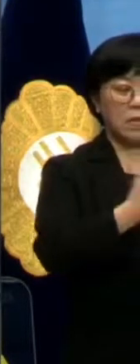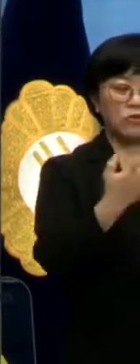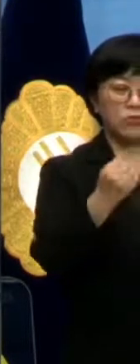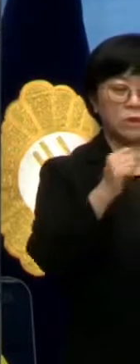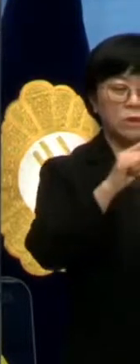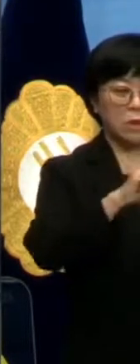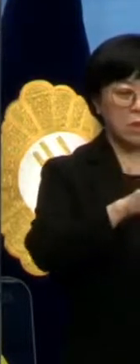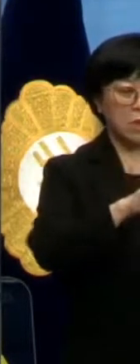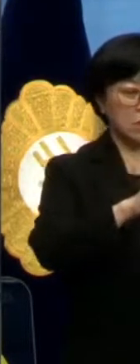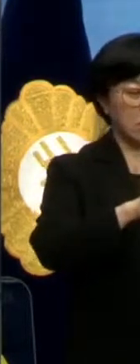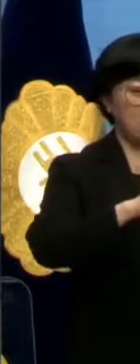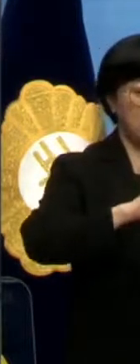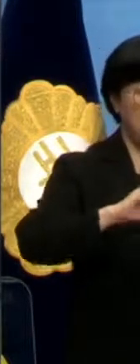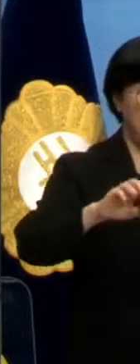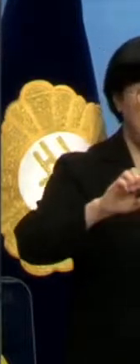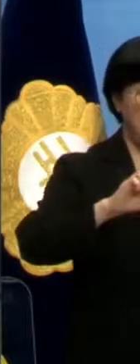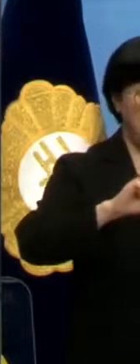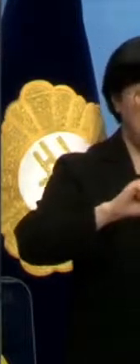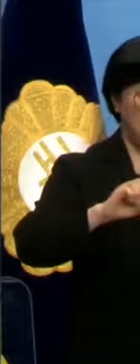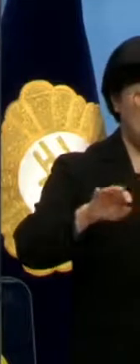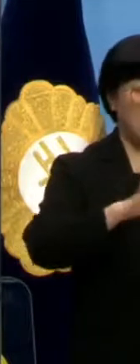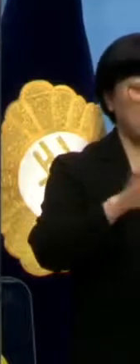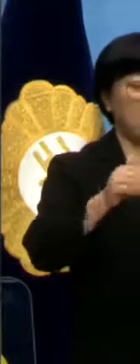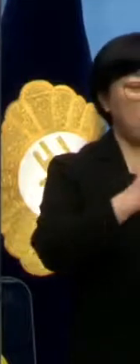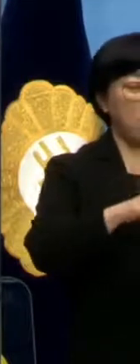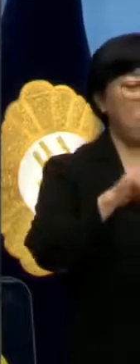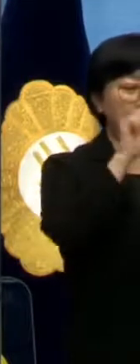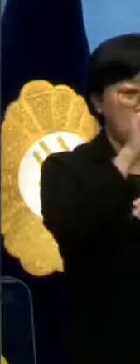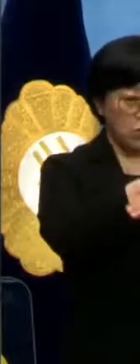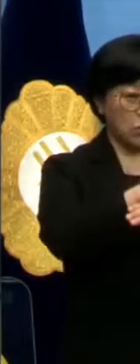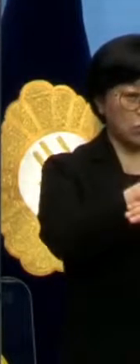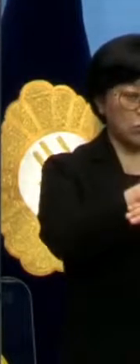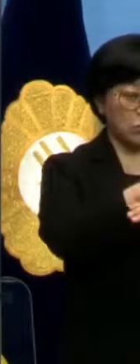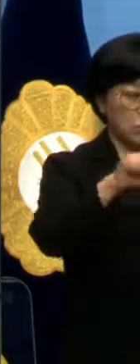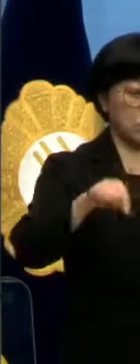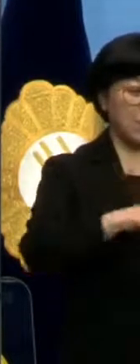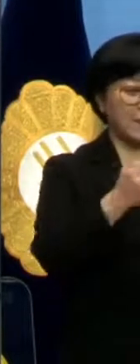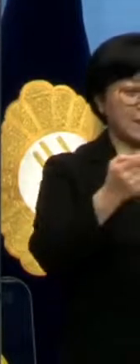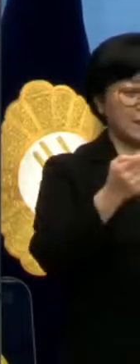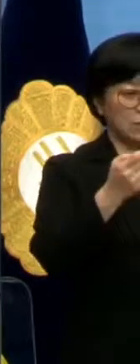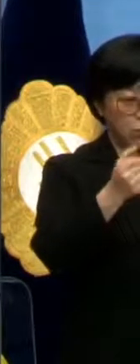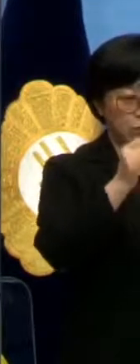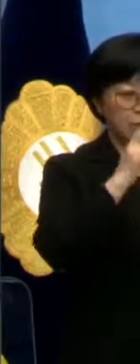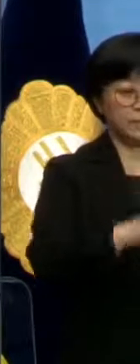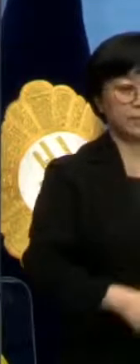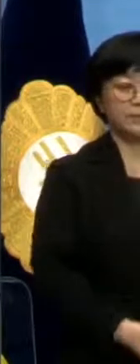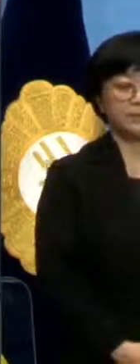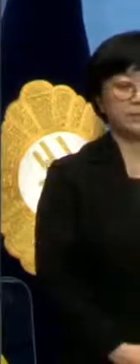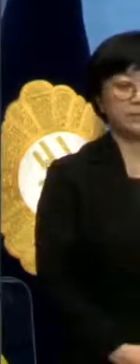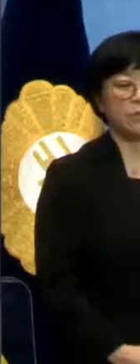없이 배출에도 법적인 배출 허용 농도 이내에 정도로 낮은 수준입니다